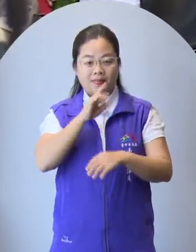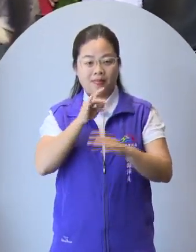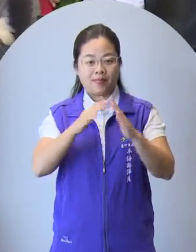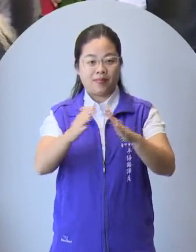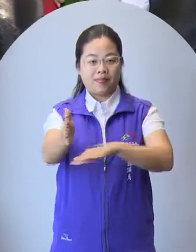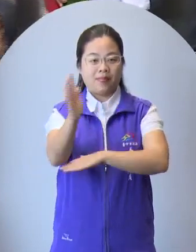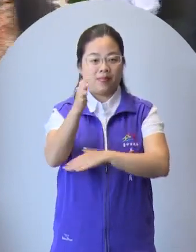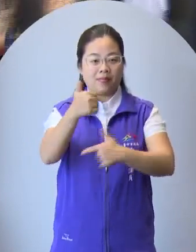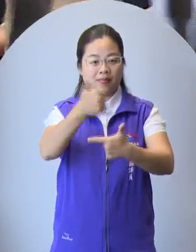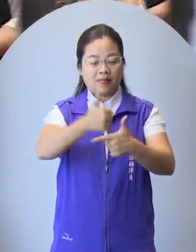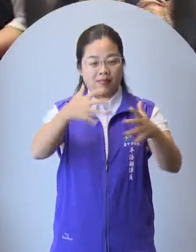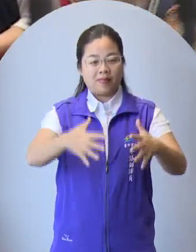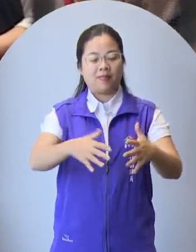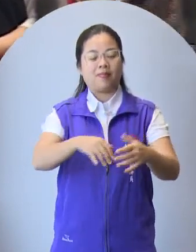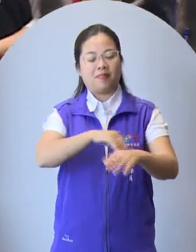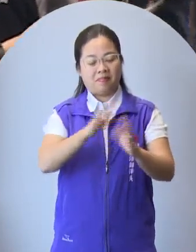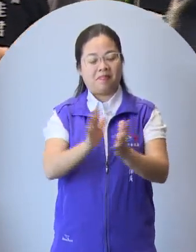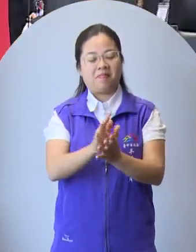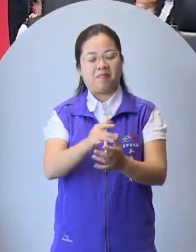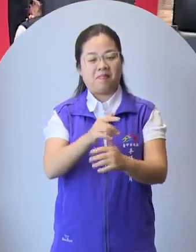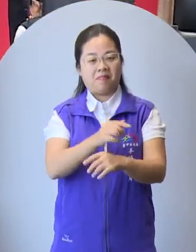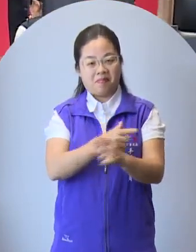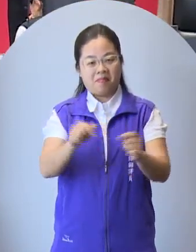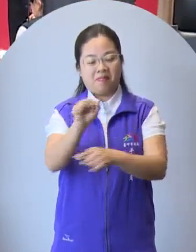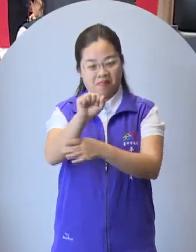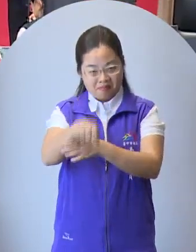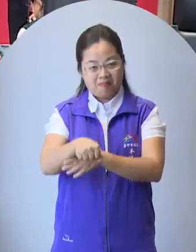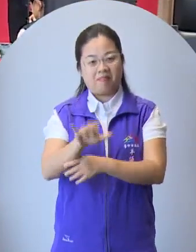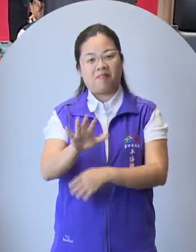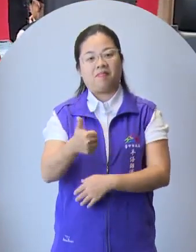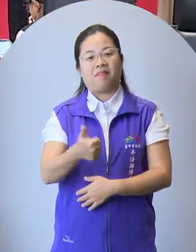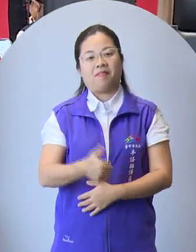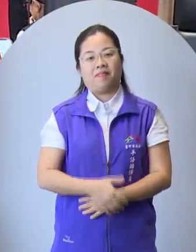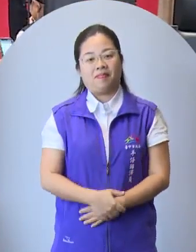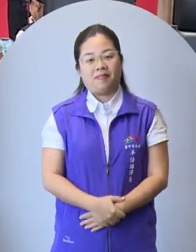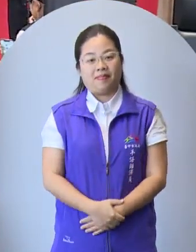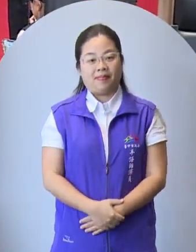得建筑界高度肯定，再次恭喜。